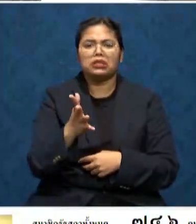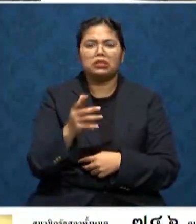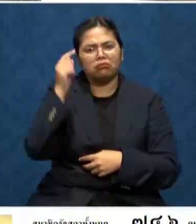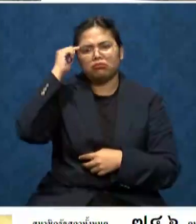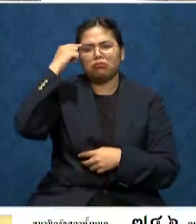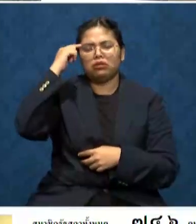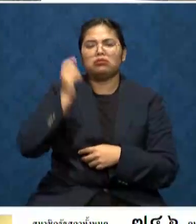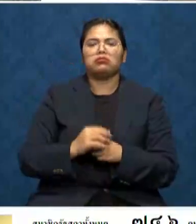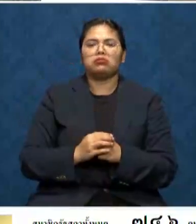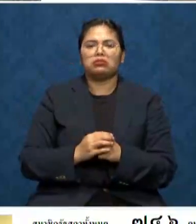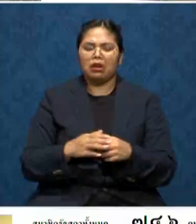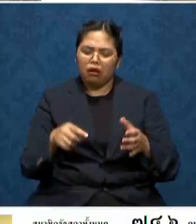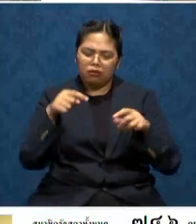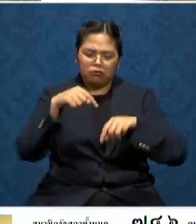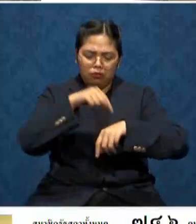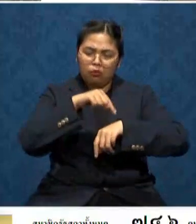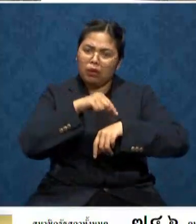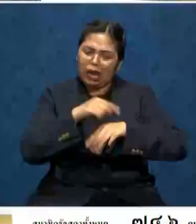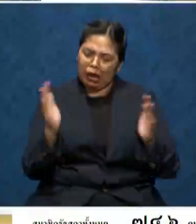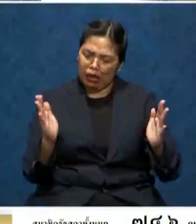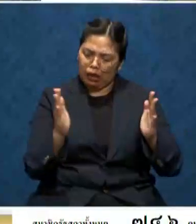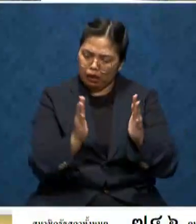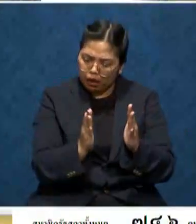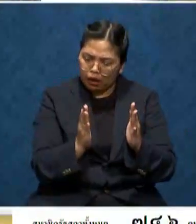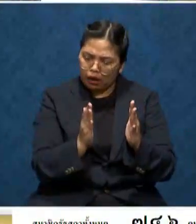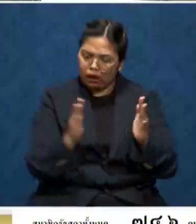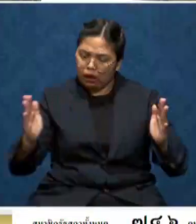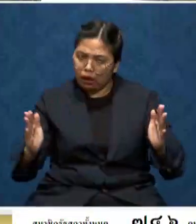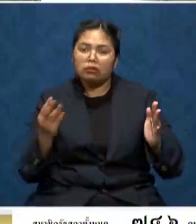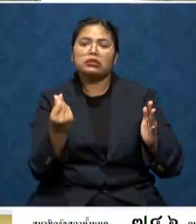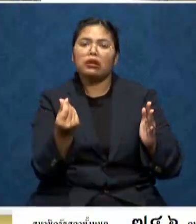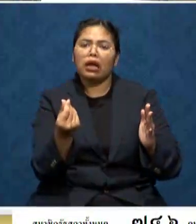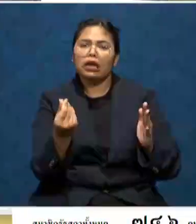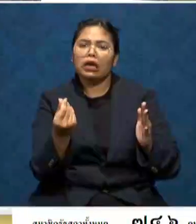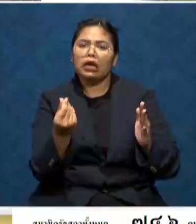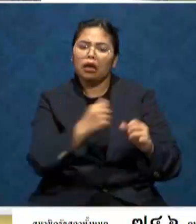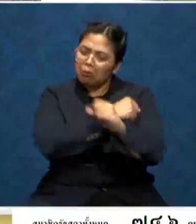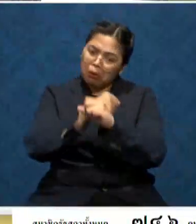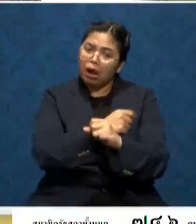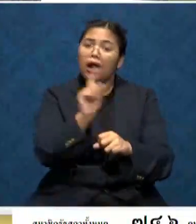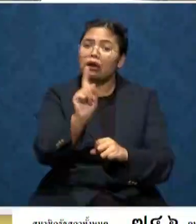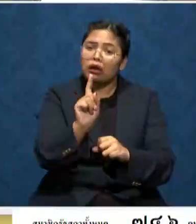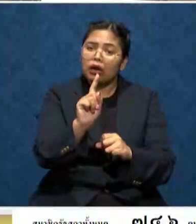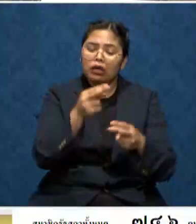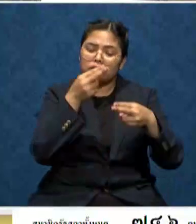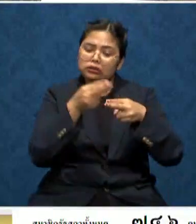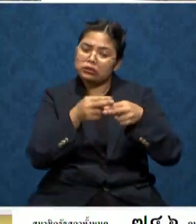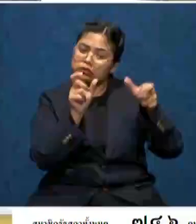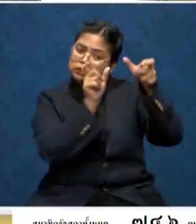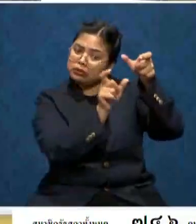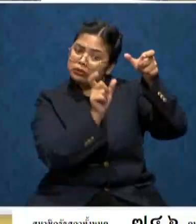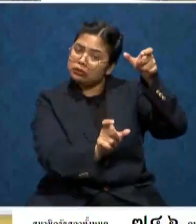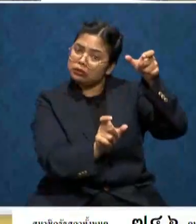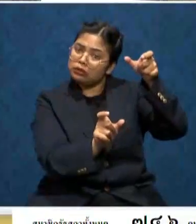็ท่านจะใช้กลอบเวลาในการทำงานมากนอยที่ค่ไหนจะปรับอท Oliver อย่ไร?จะขึนบัญชี ขึนบญชี่างไร